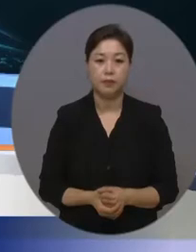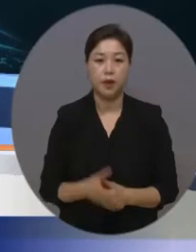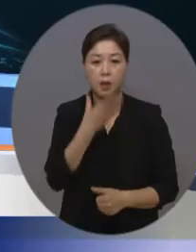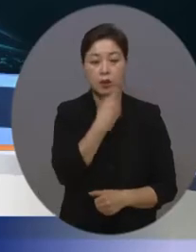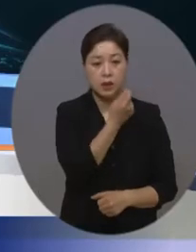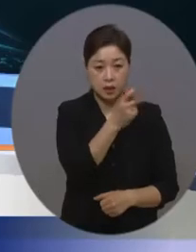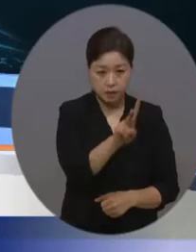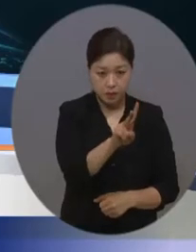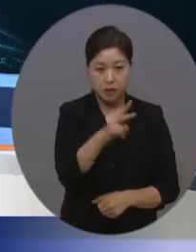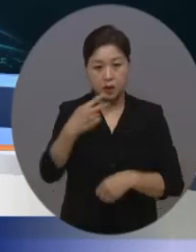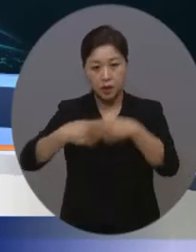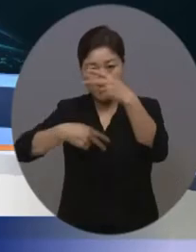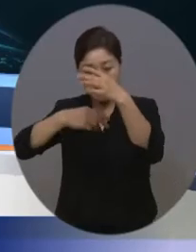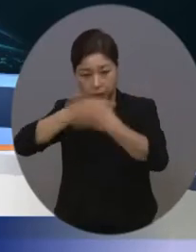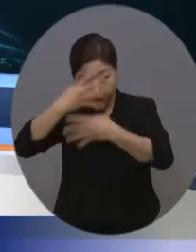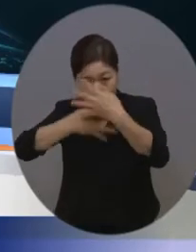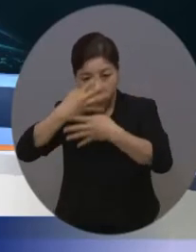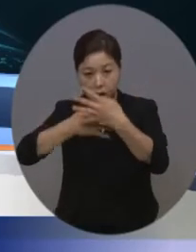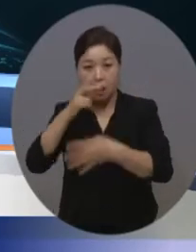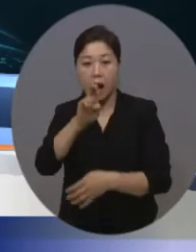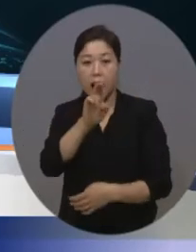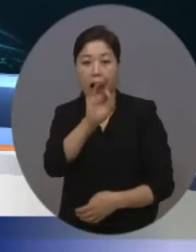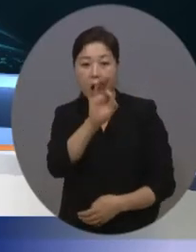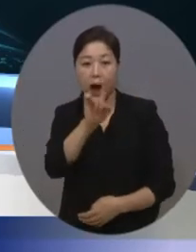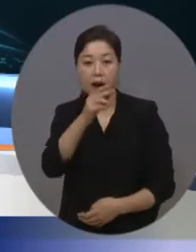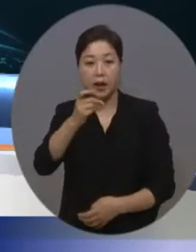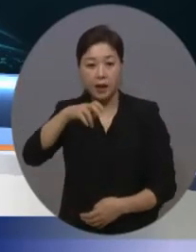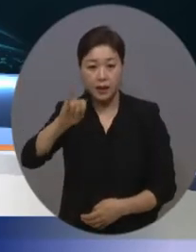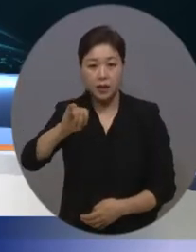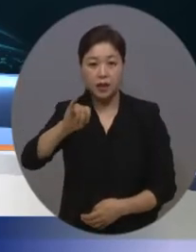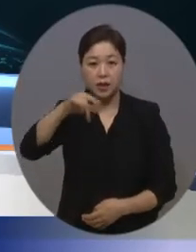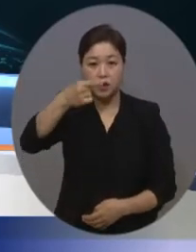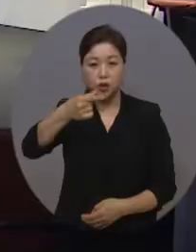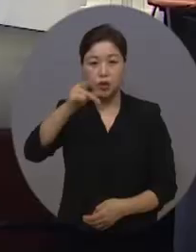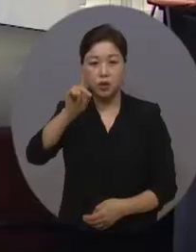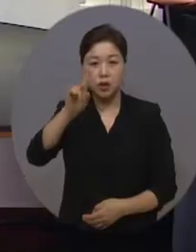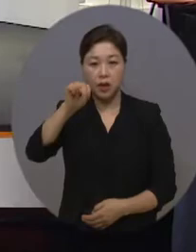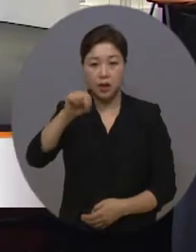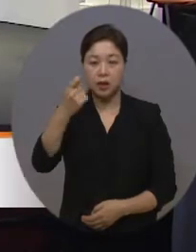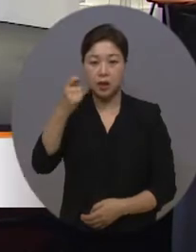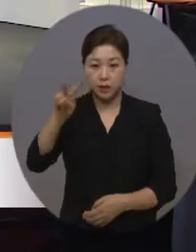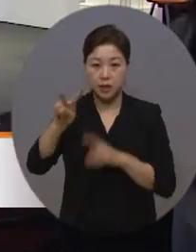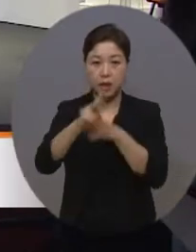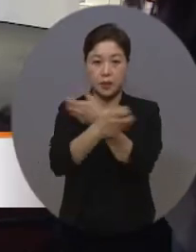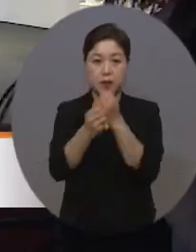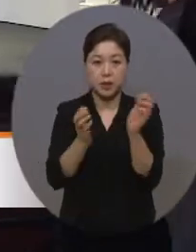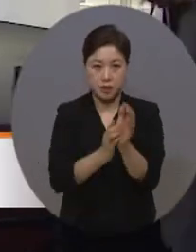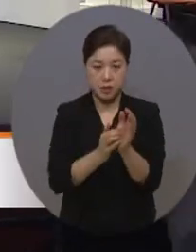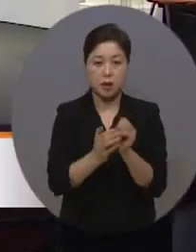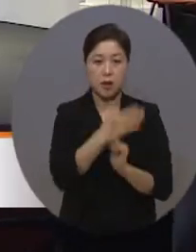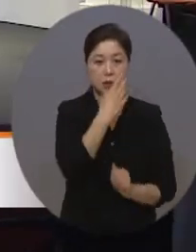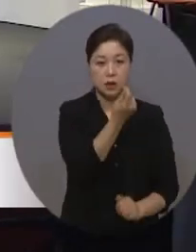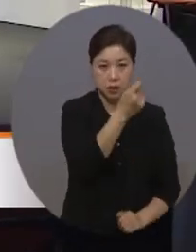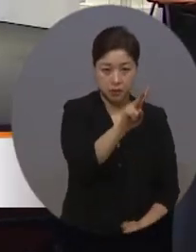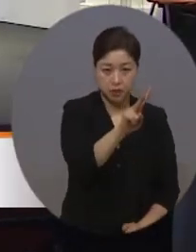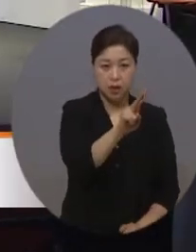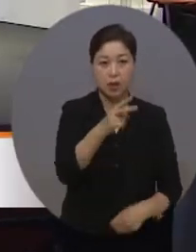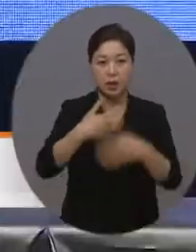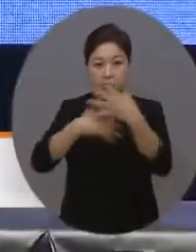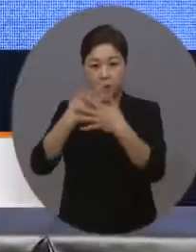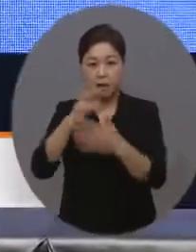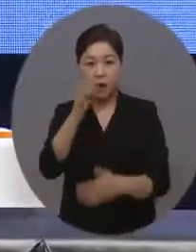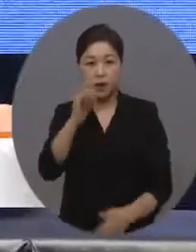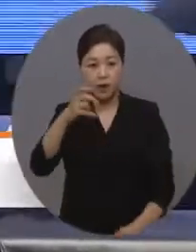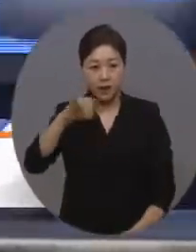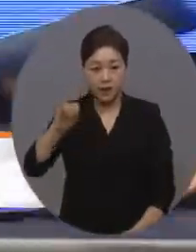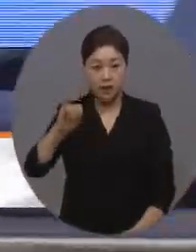복지TV와 미디어 RRE GDN TV가 업무 협약을 체결했습니다. 복지TV와 미디어 RRE GDN TV가